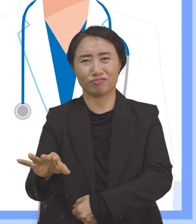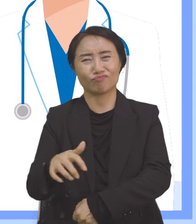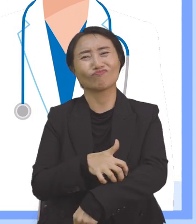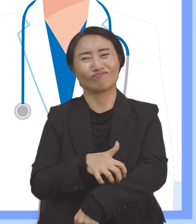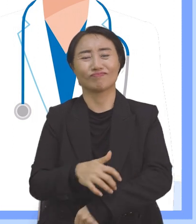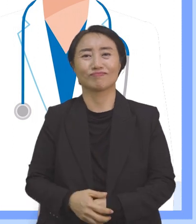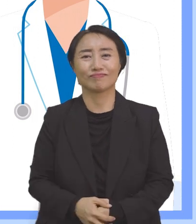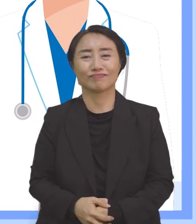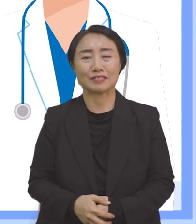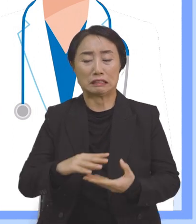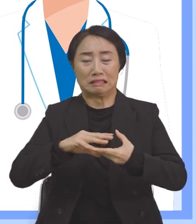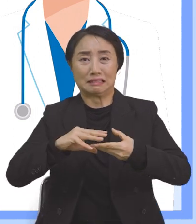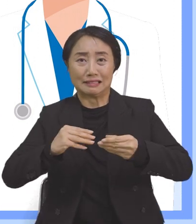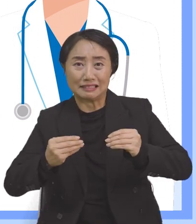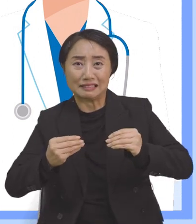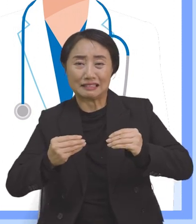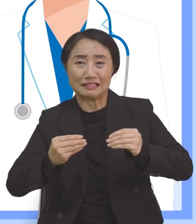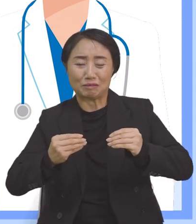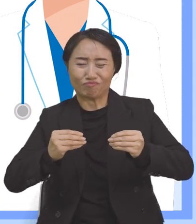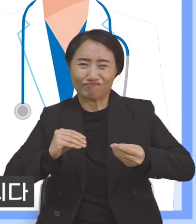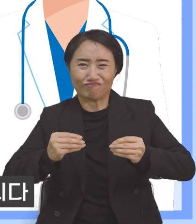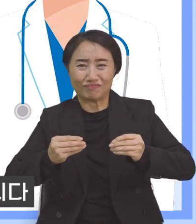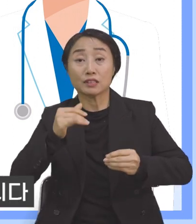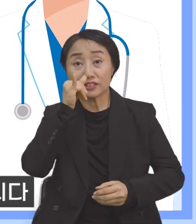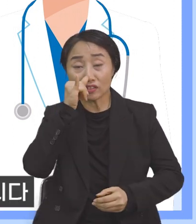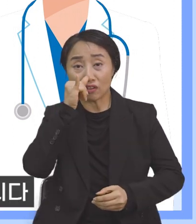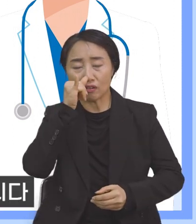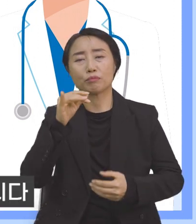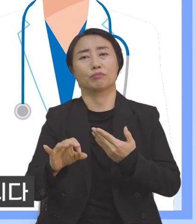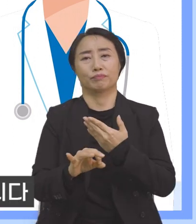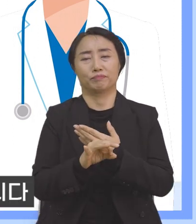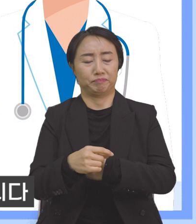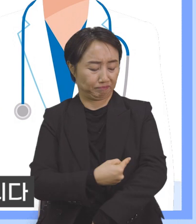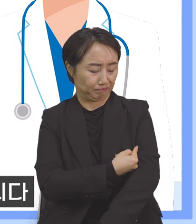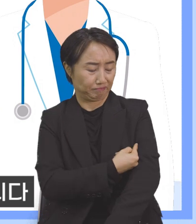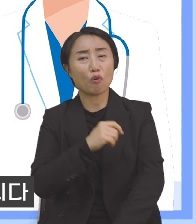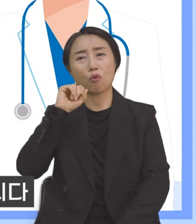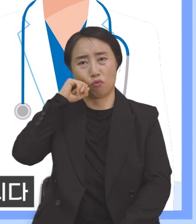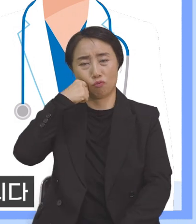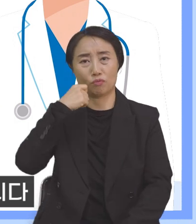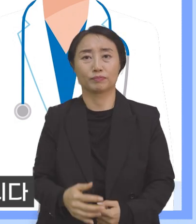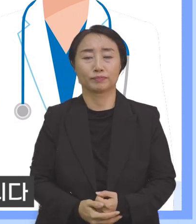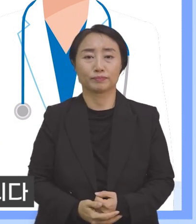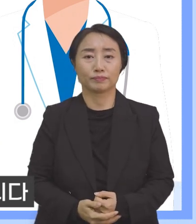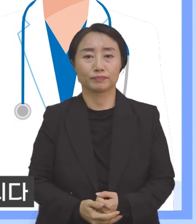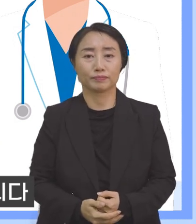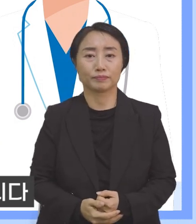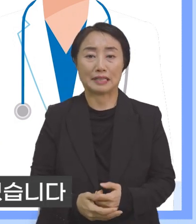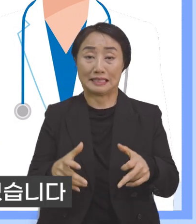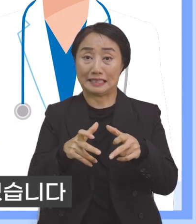있습니다. 또 근육 수축이나 경련, 느린 비틀림 운동이 있는 경우에는 주입술이 어려울 수